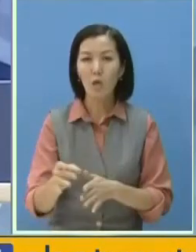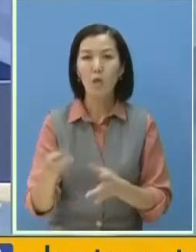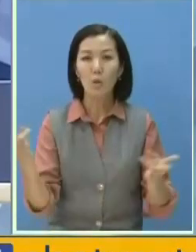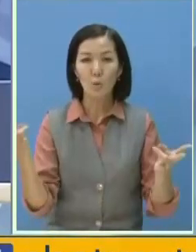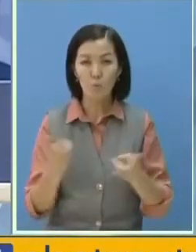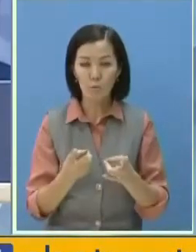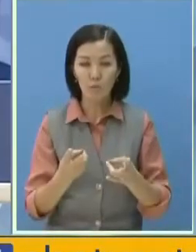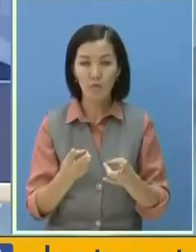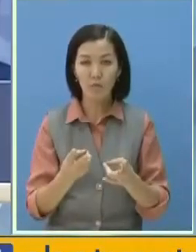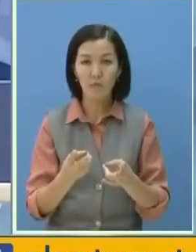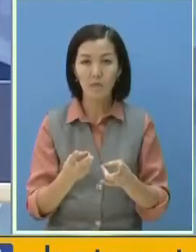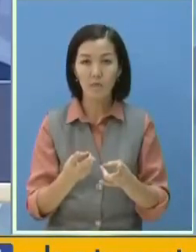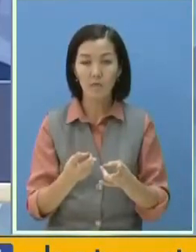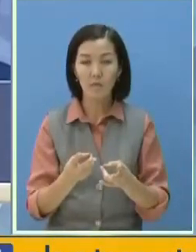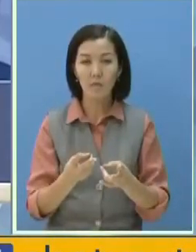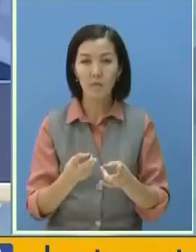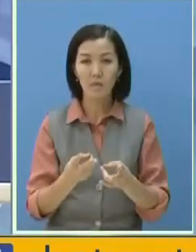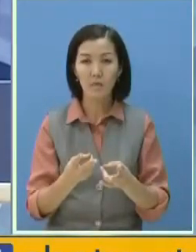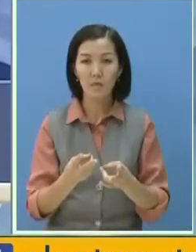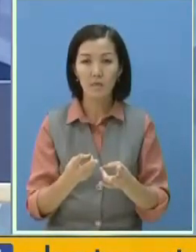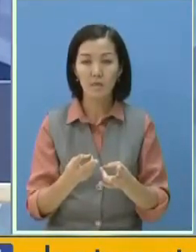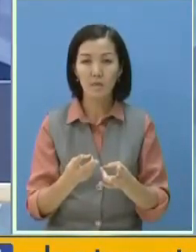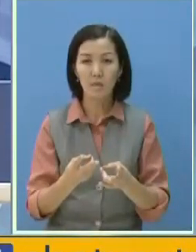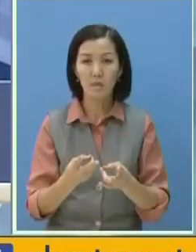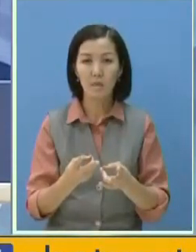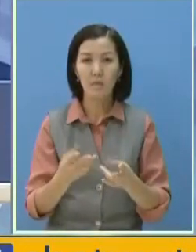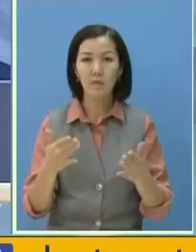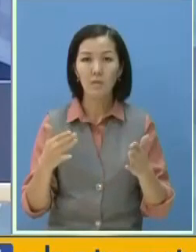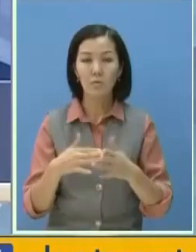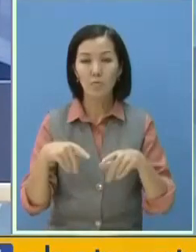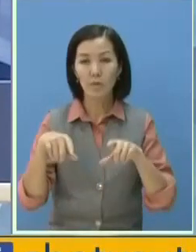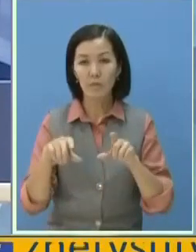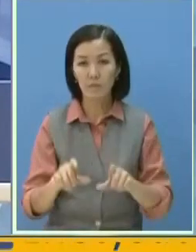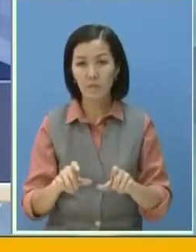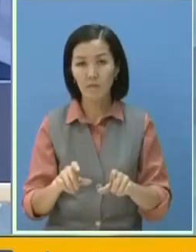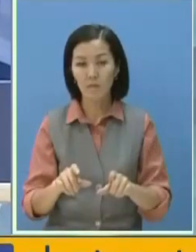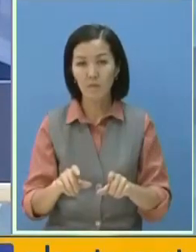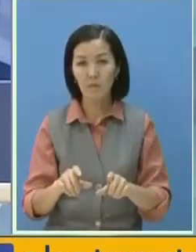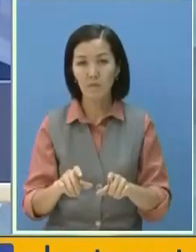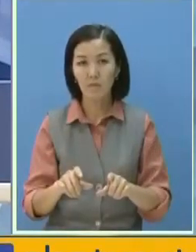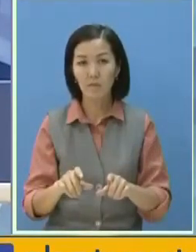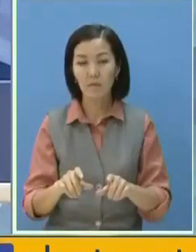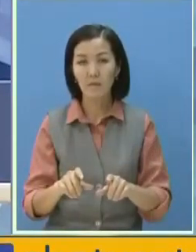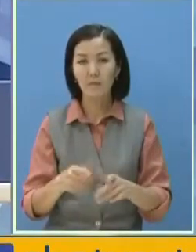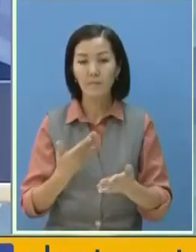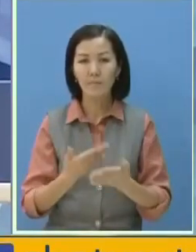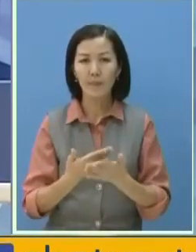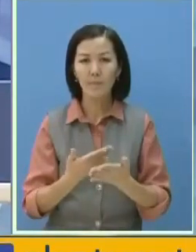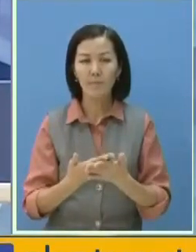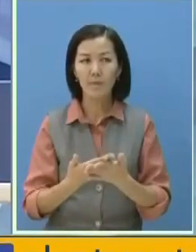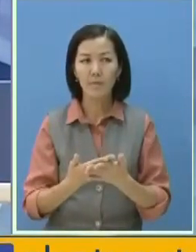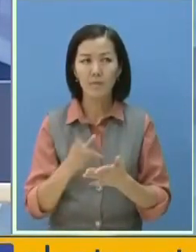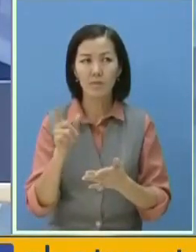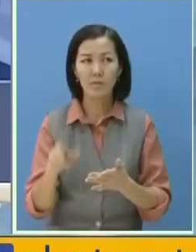этих карантинных мероприятий, за счет того, что люди сидят дома, в общем-то, знаете, такие депрессивные настроения. И